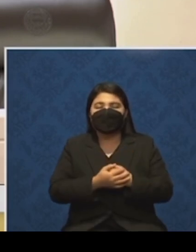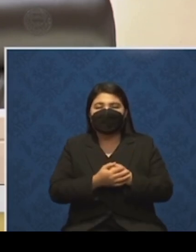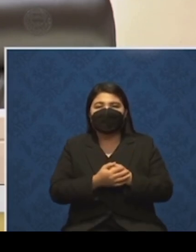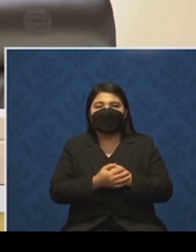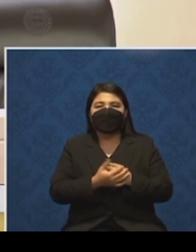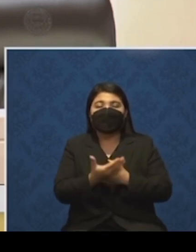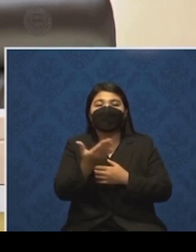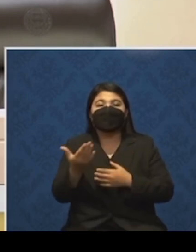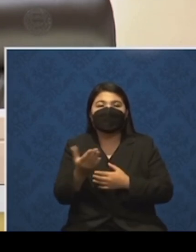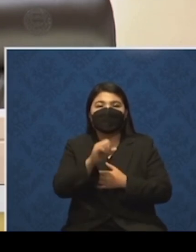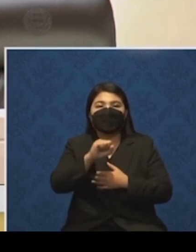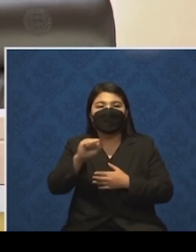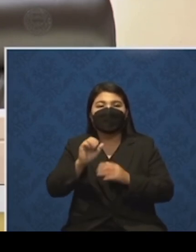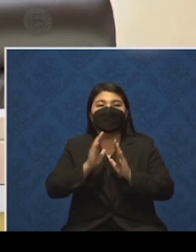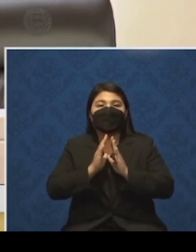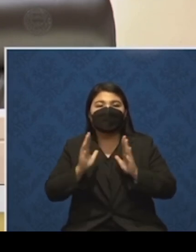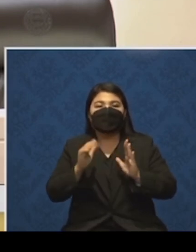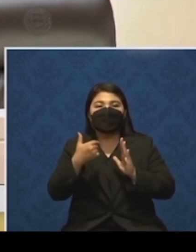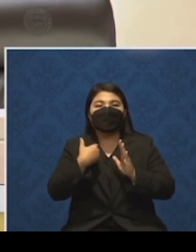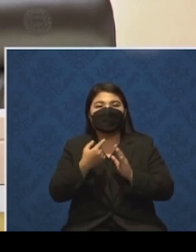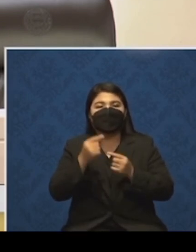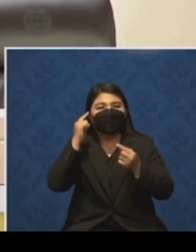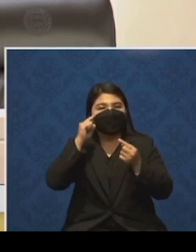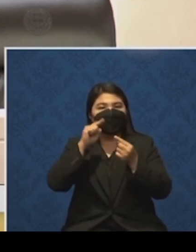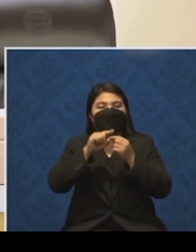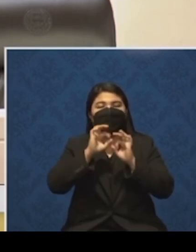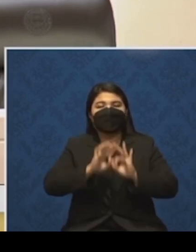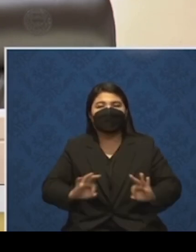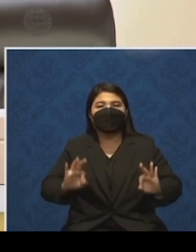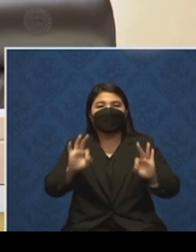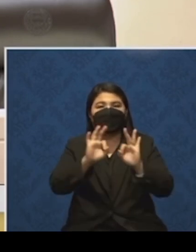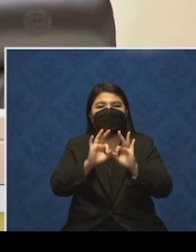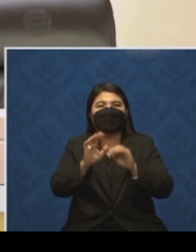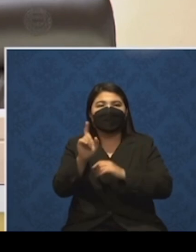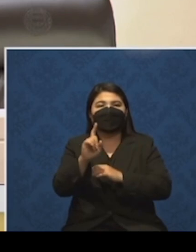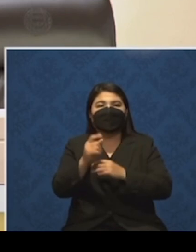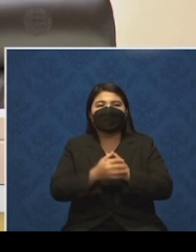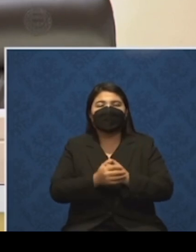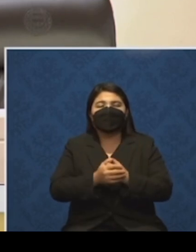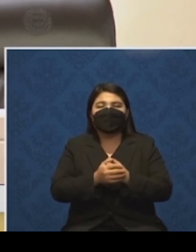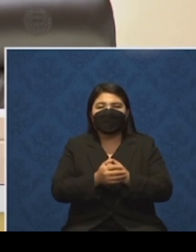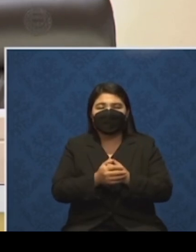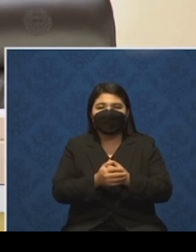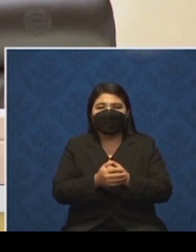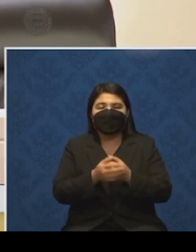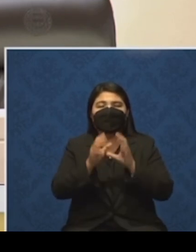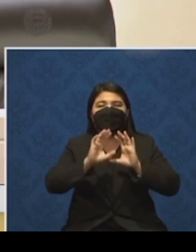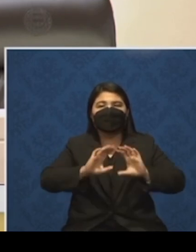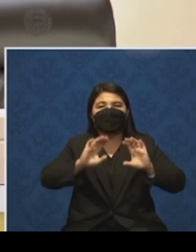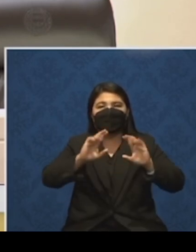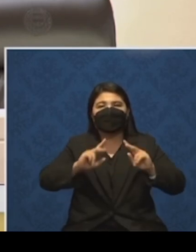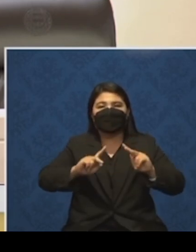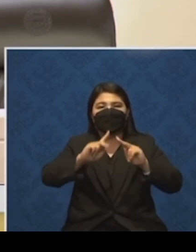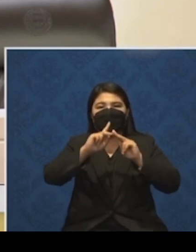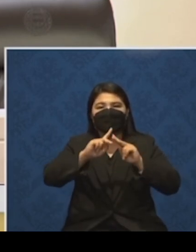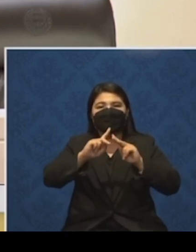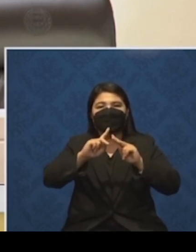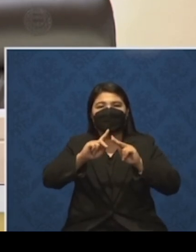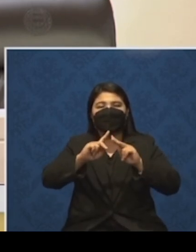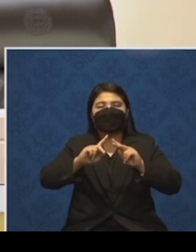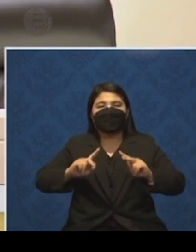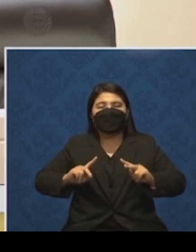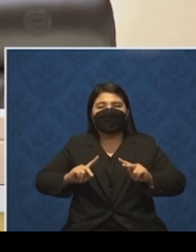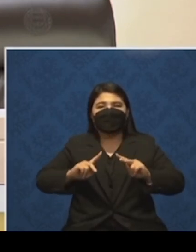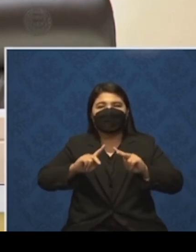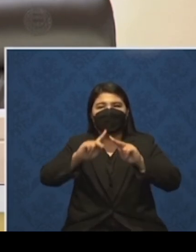กที่เห็นความสำคัญของอุตสาหกรรมป้องกันประเทศเช่นเดียวกันรัฐบาลกระทรวงกลาโหมเองก็เห็นความสำคัญ